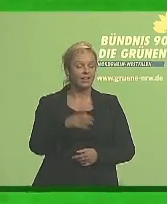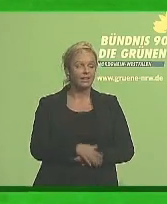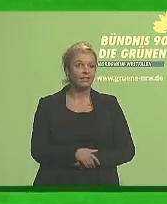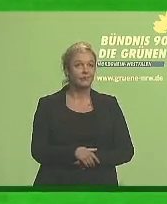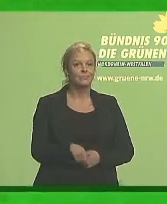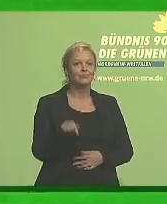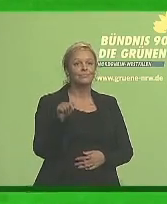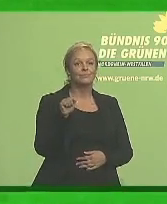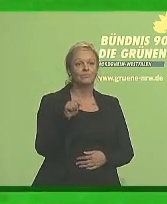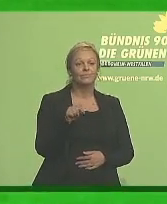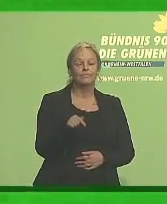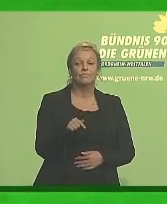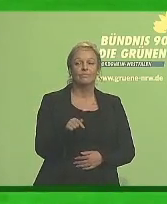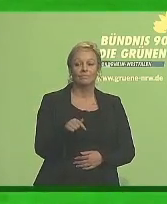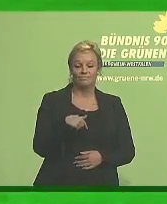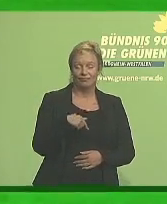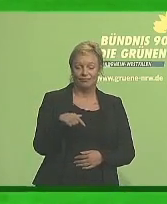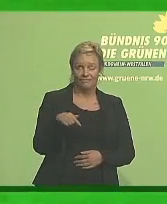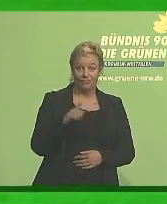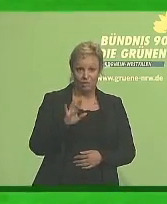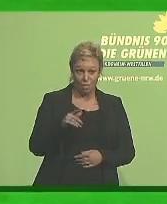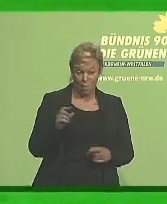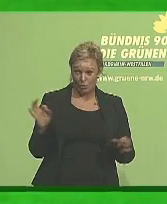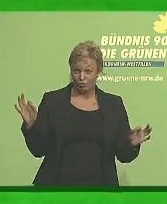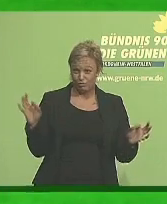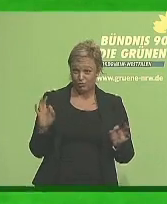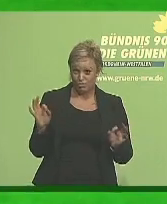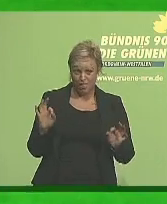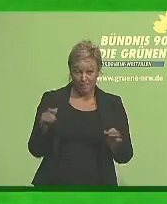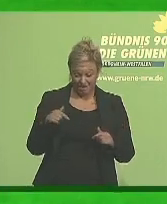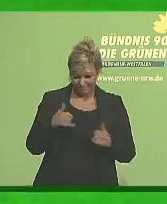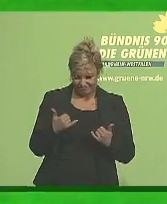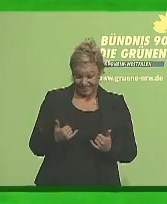schlimmer eigentlich nicht kommen könnte.